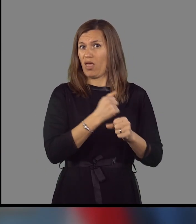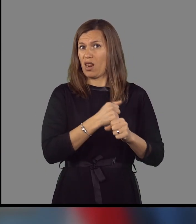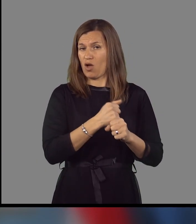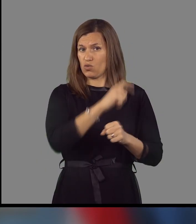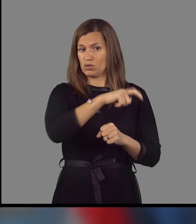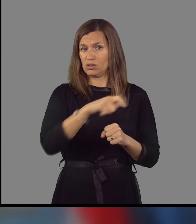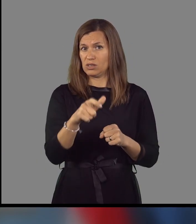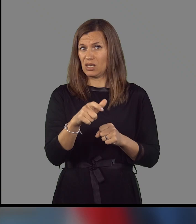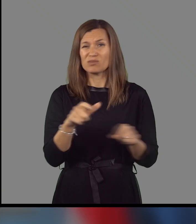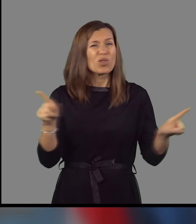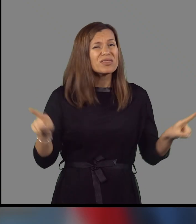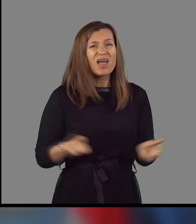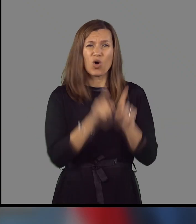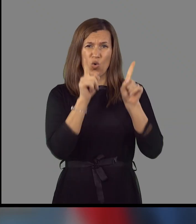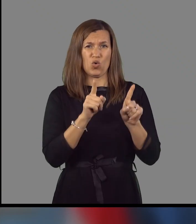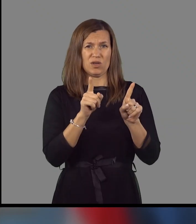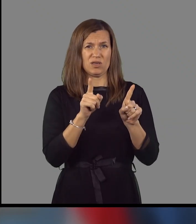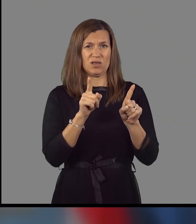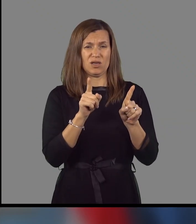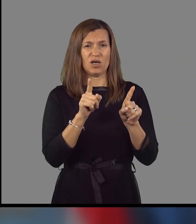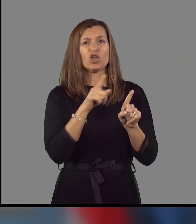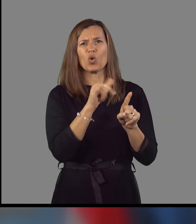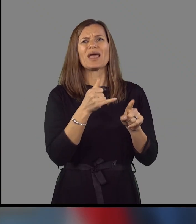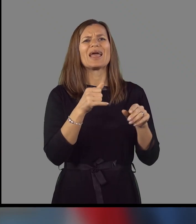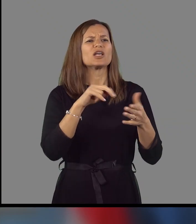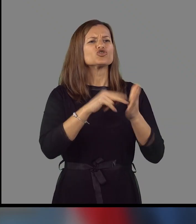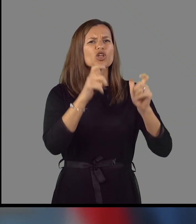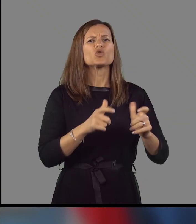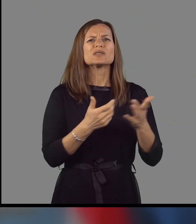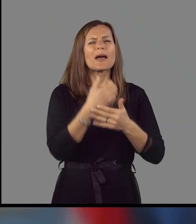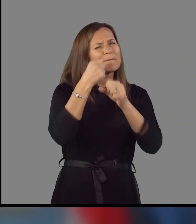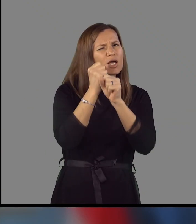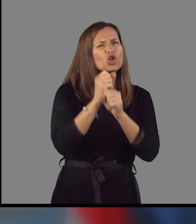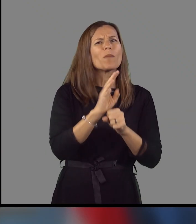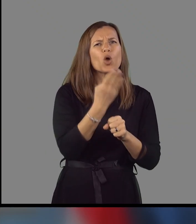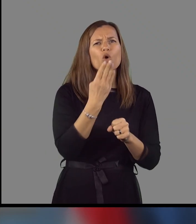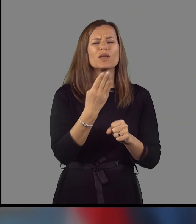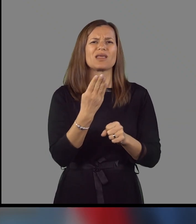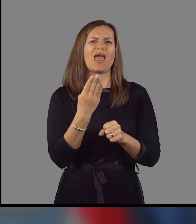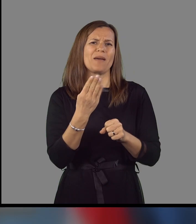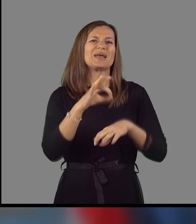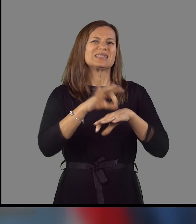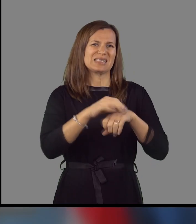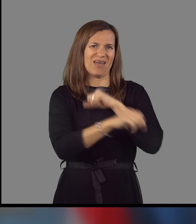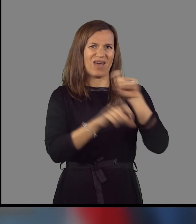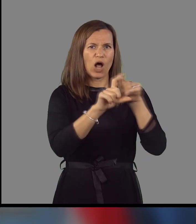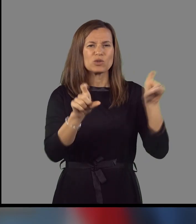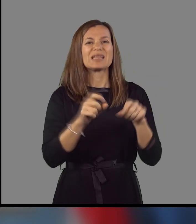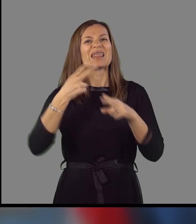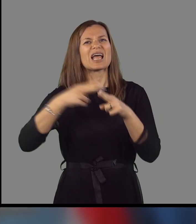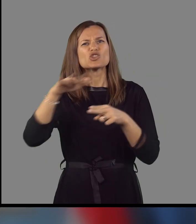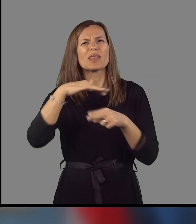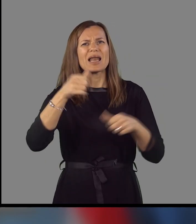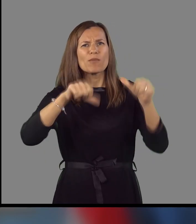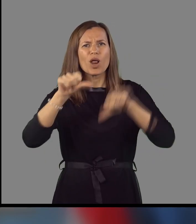ko se je zatem izkazala potreba, tukaj govorimo o Inštitutu za mikrobiologijo in imunologijo Medicinske fakultete, Nacionalnem